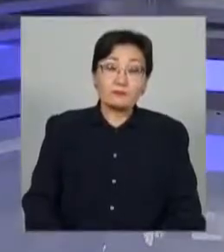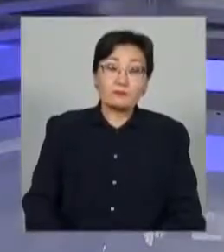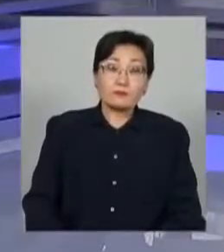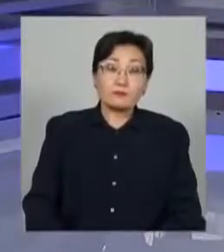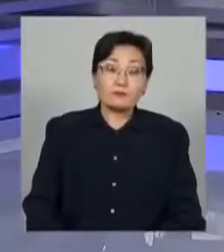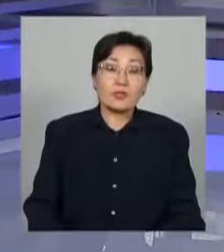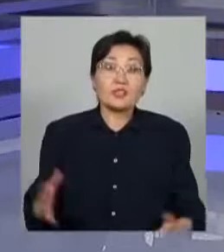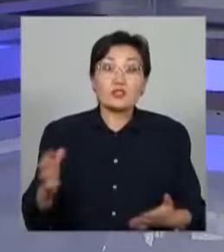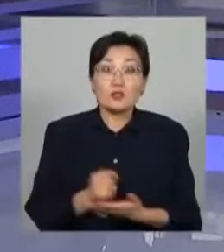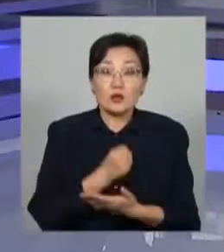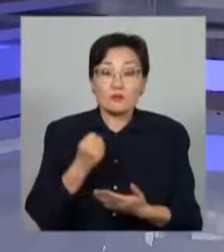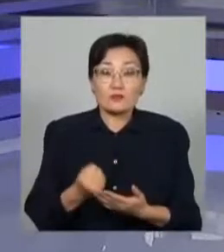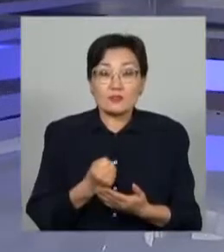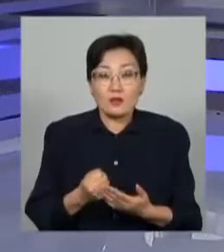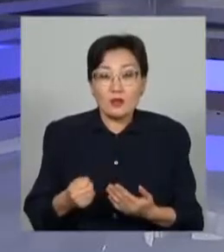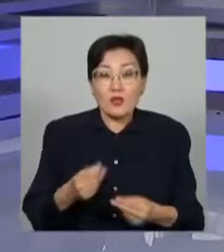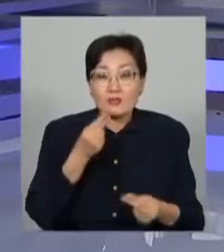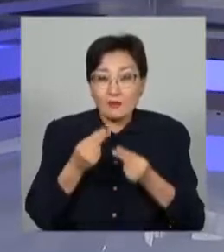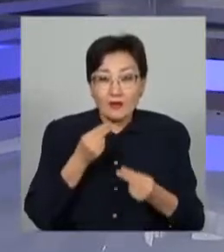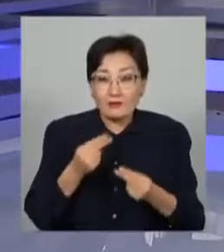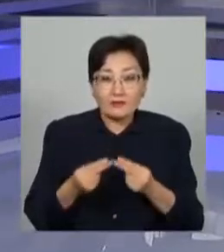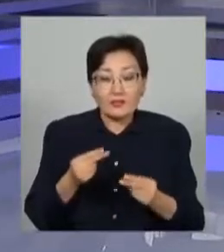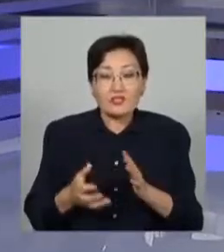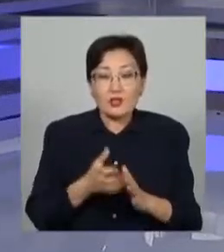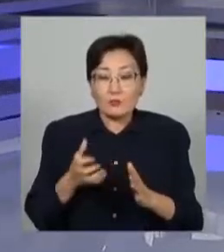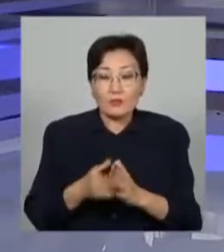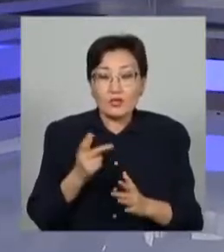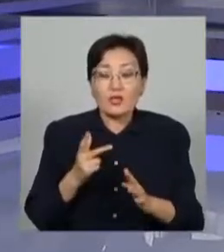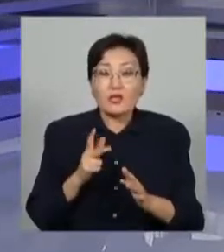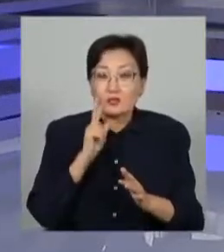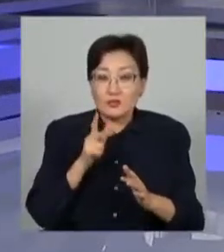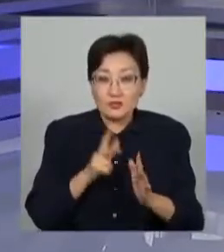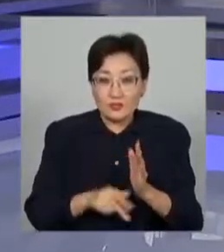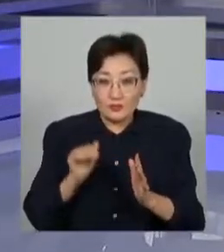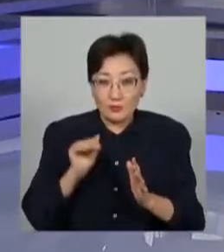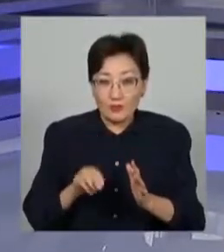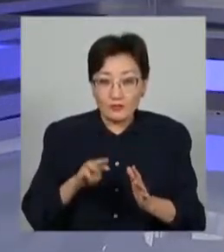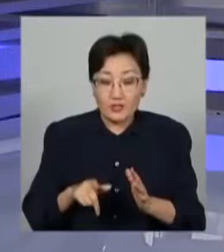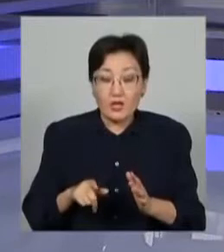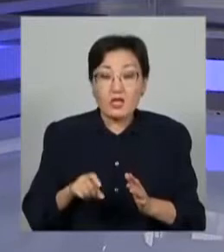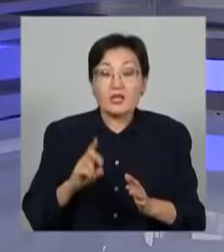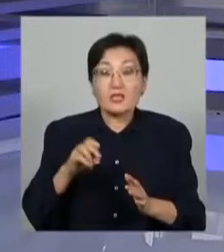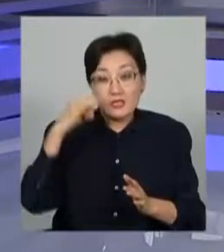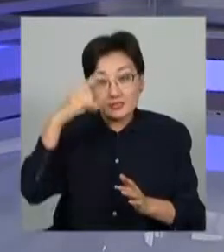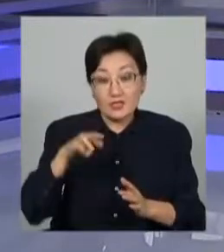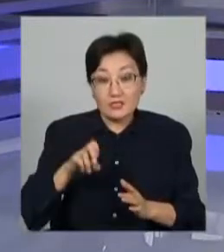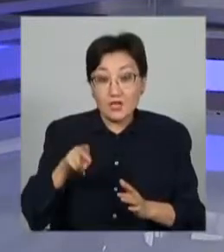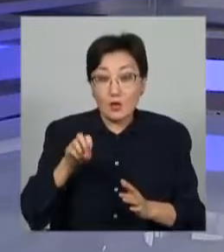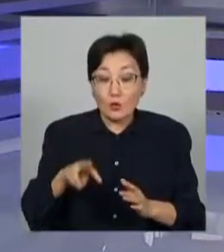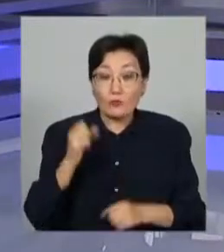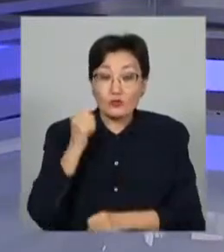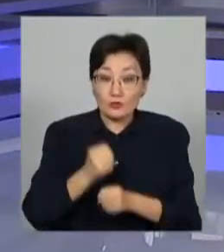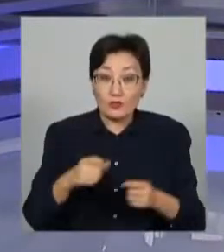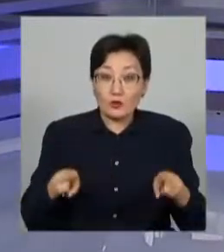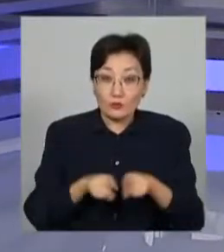Ал тапқанымыз ішкен жегенімізден артылмайды. Айлық ақысы 80 мың теңге ғана болатын Қазақтелеком жұмысшылары бүгін осылай деп бас